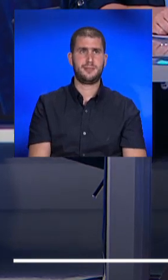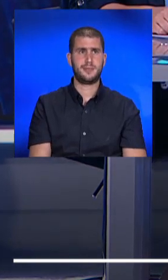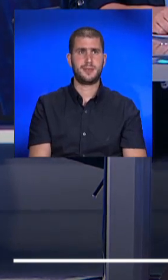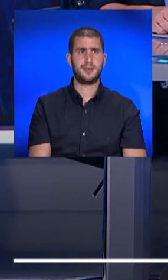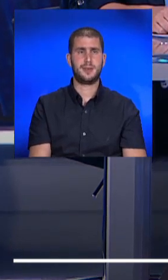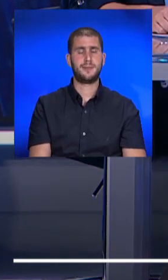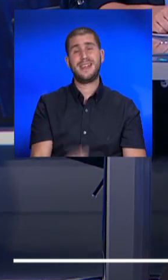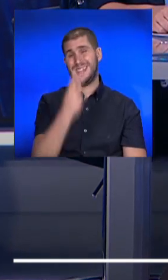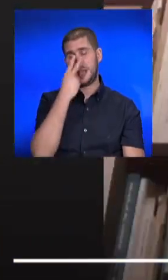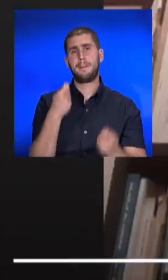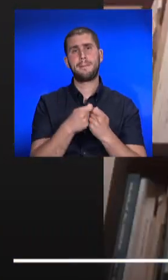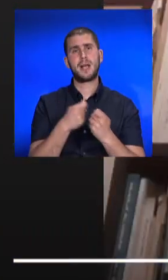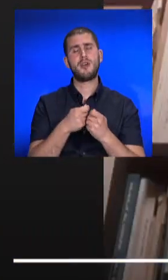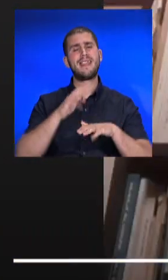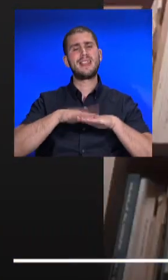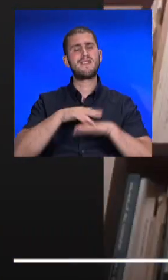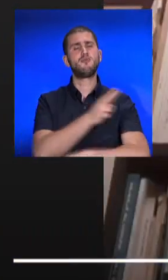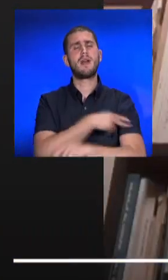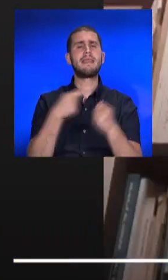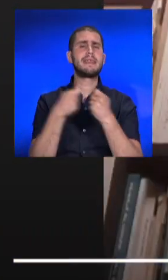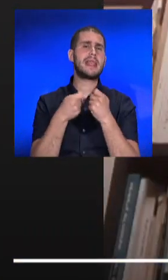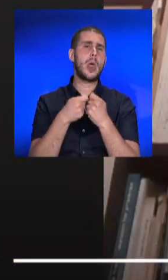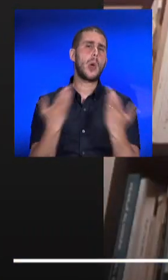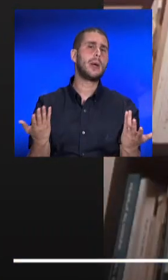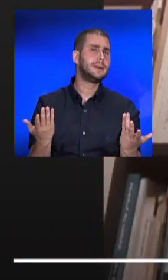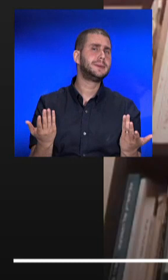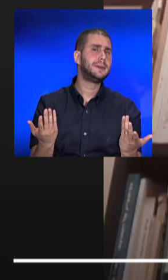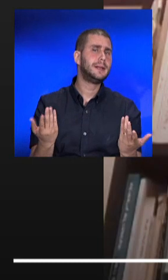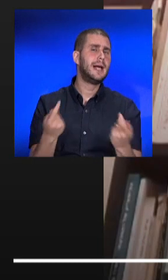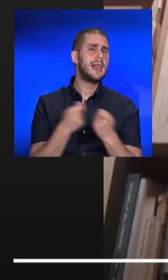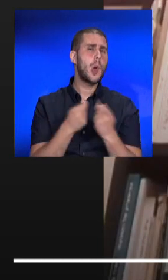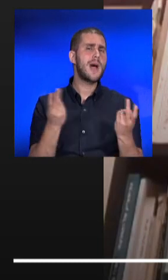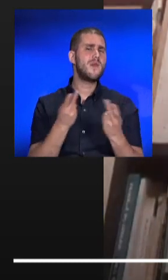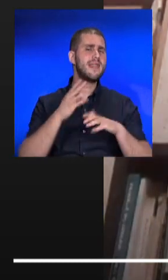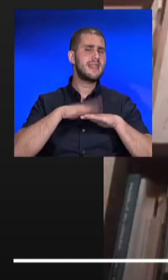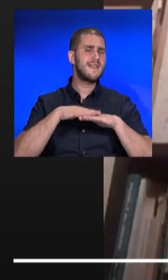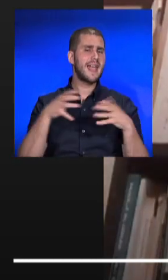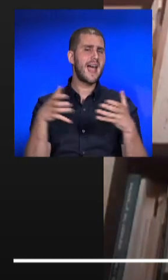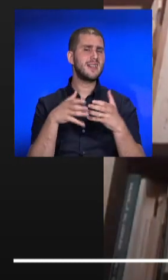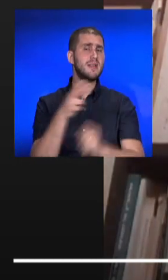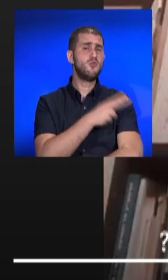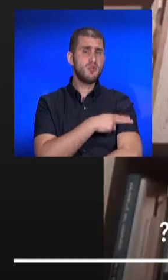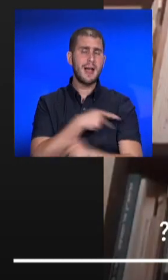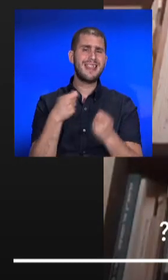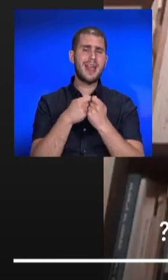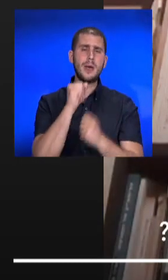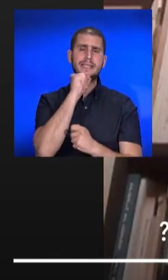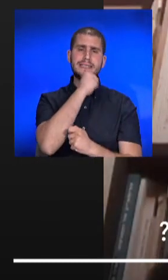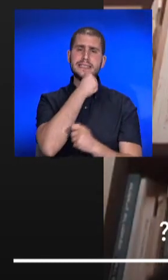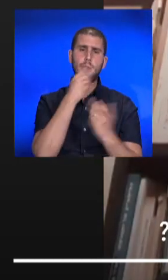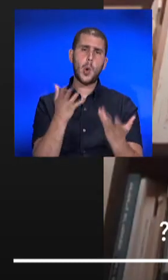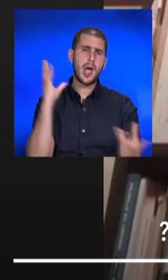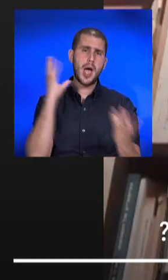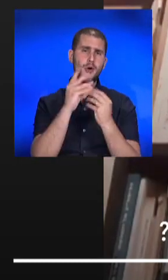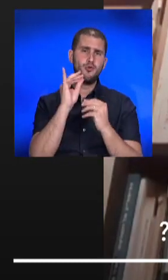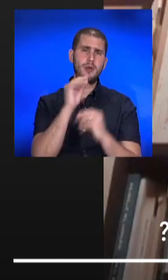תראי, לגבי תפקיד המשטרה זה תלוי כמובן, התפקיד החברתי של המשטרה זה תלוי בהיסטוריה הספציפית של כל